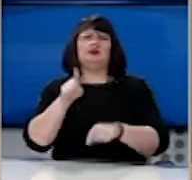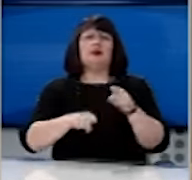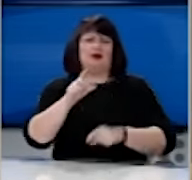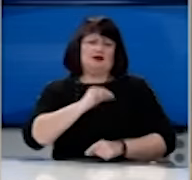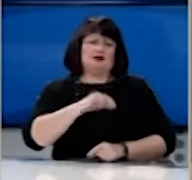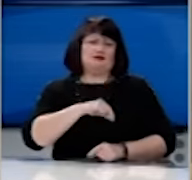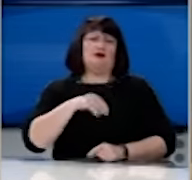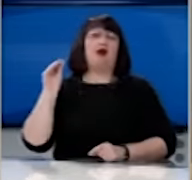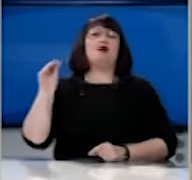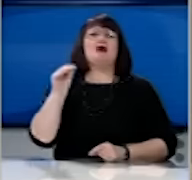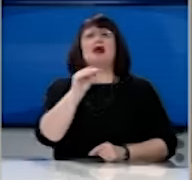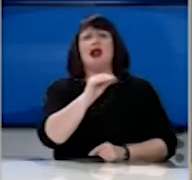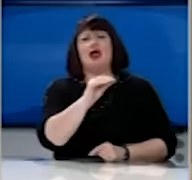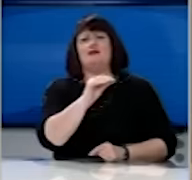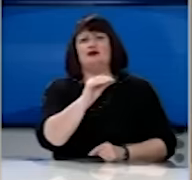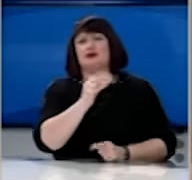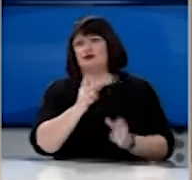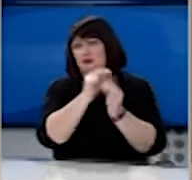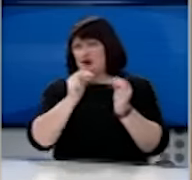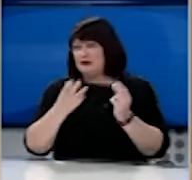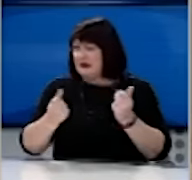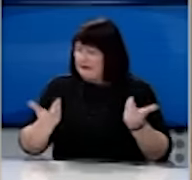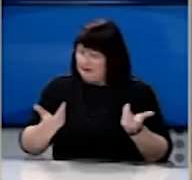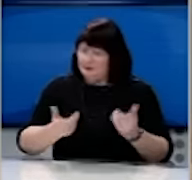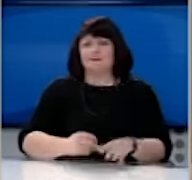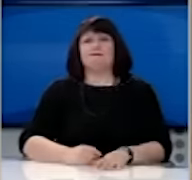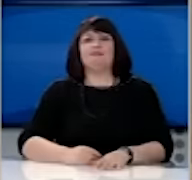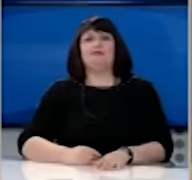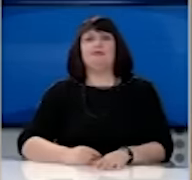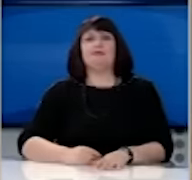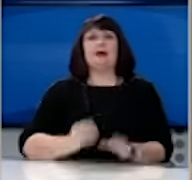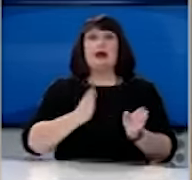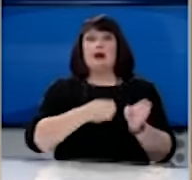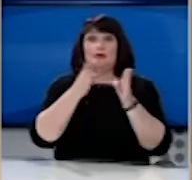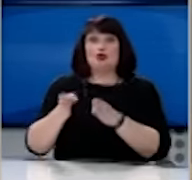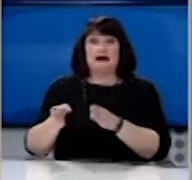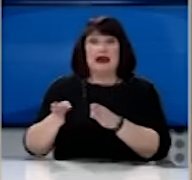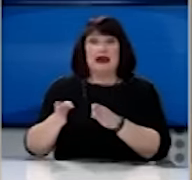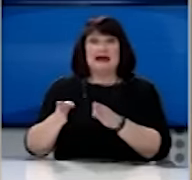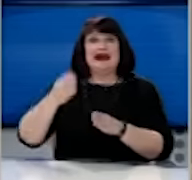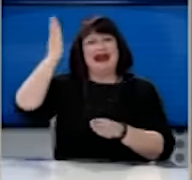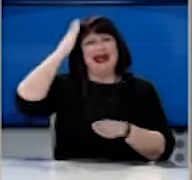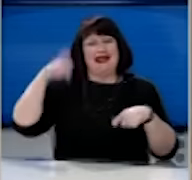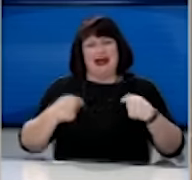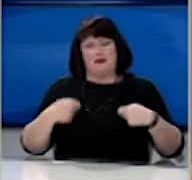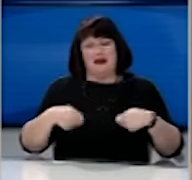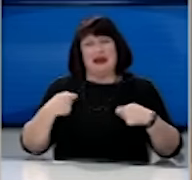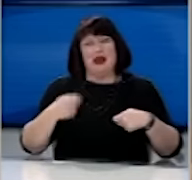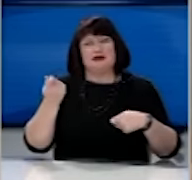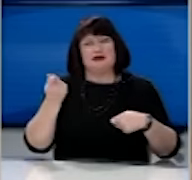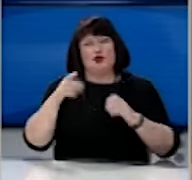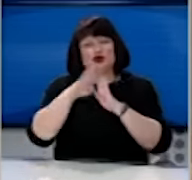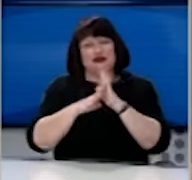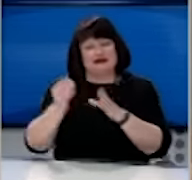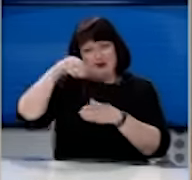και εκμετάλλευση των αποτελεσμάτων της. Αντίστοιχα, στο DNA του καπιταλισμού βρίσκονται και